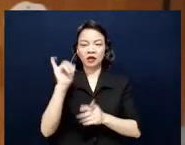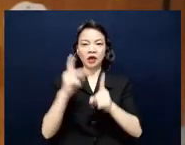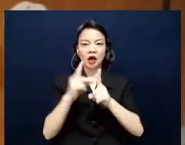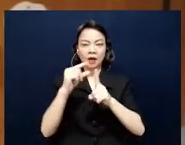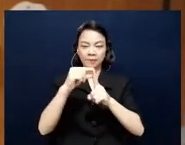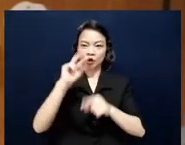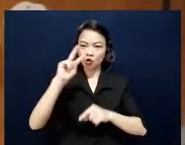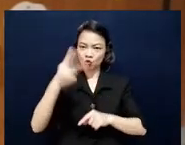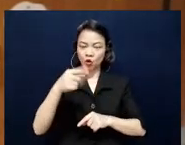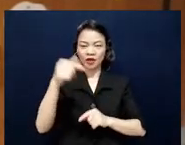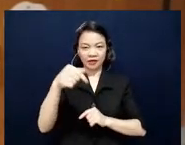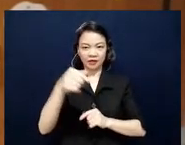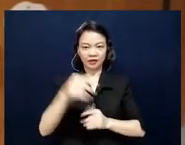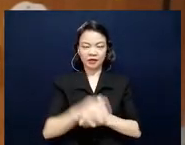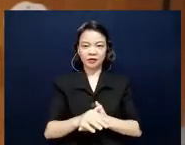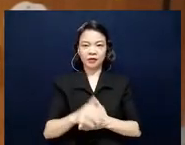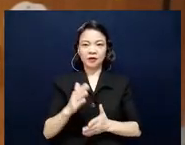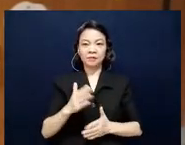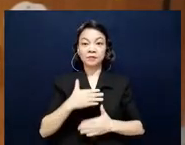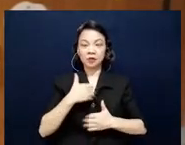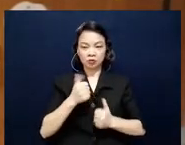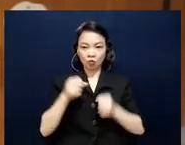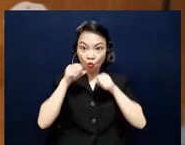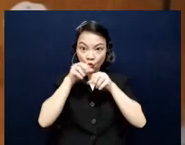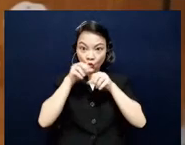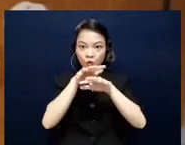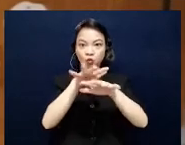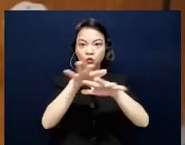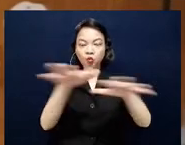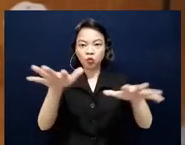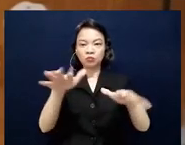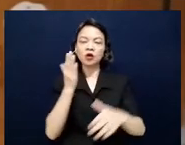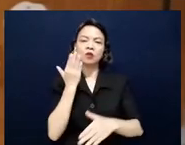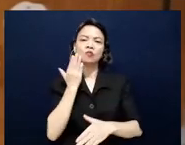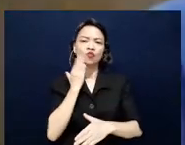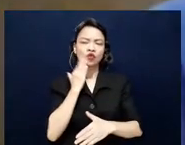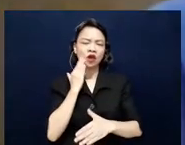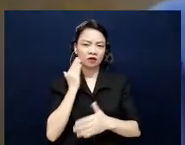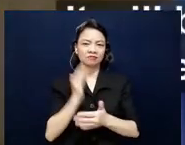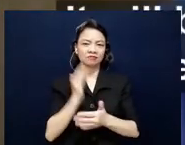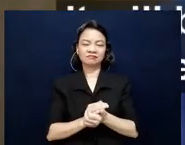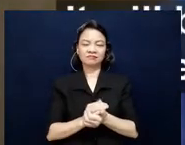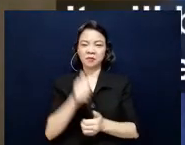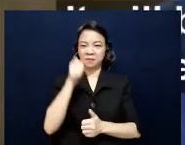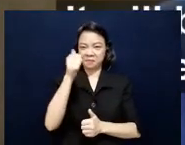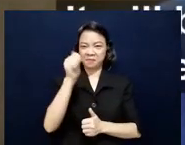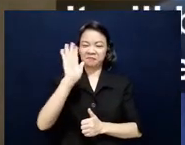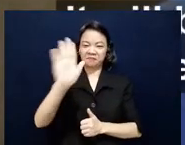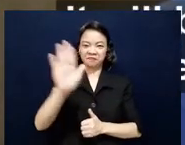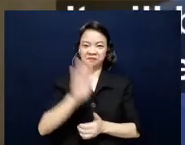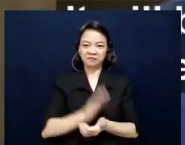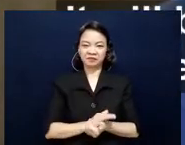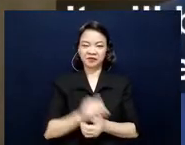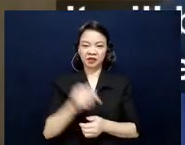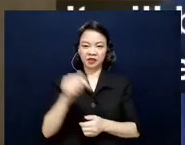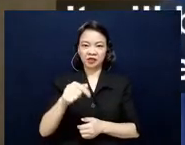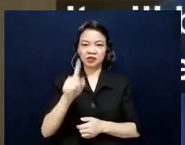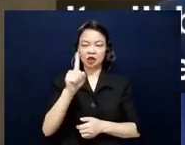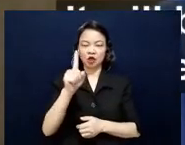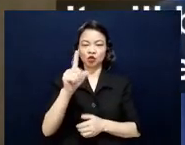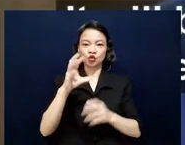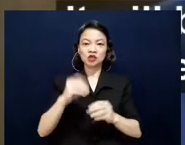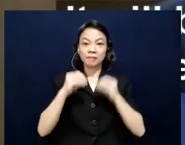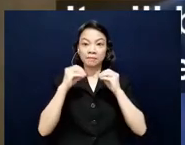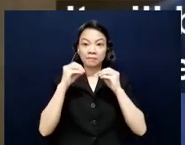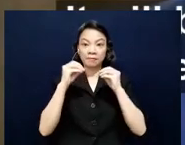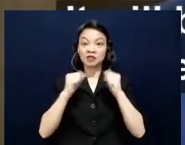lebih memberikan dampak perubahan yang lebih baik lagi. Iya, ini sebuah kesempatan banget kalau misalkan